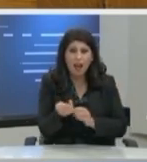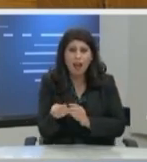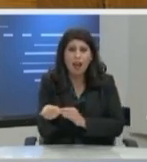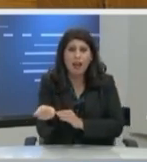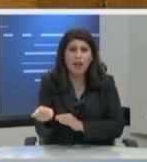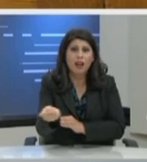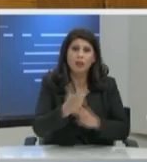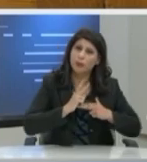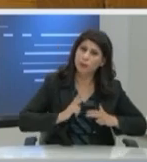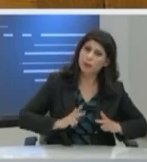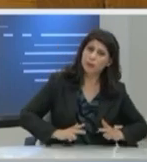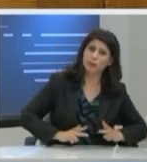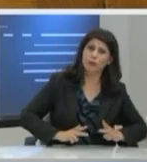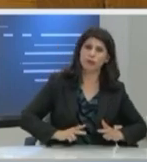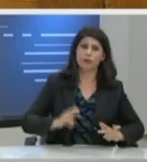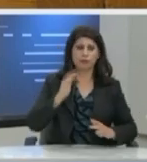ικανοποιηθούν.